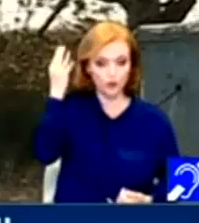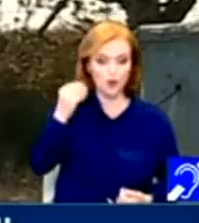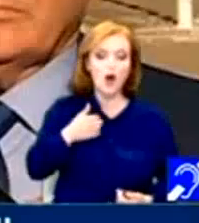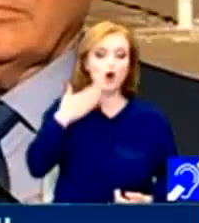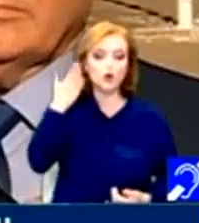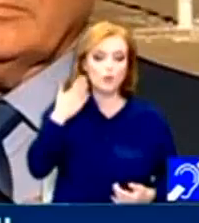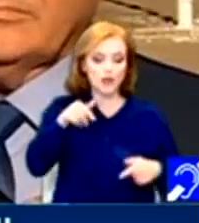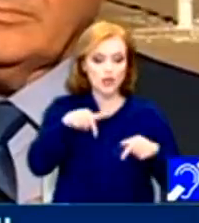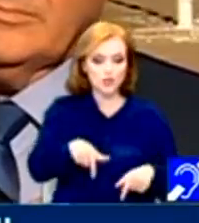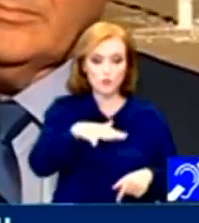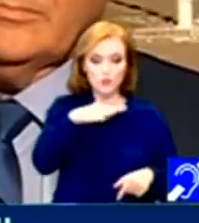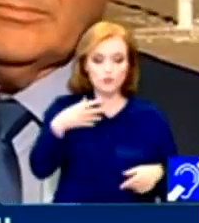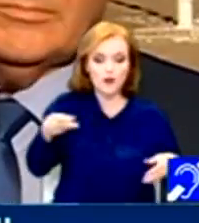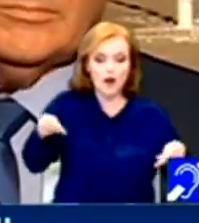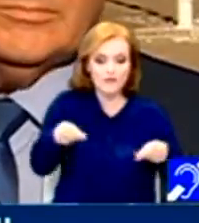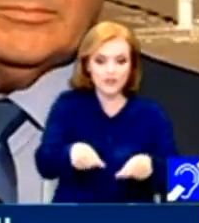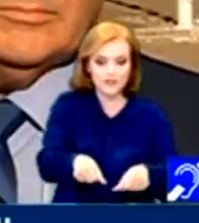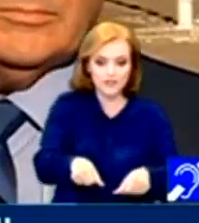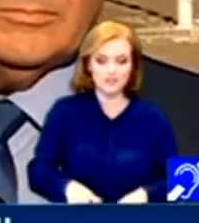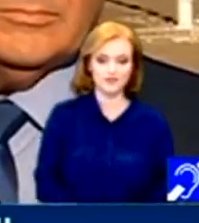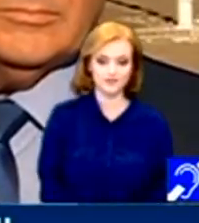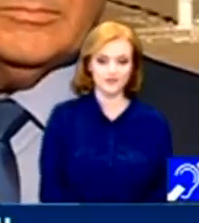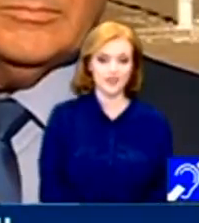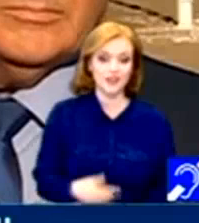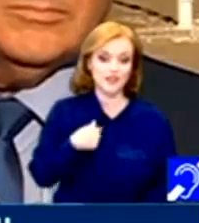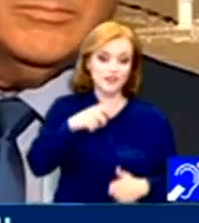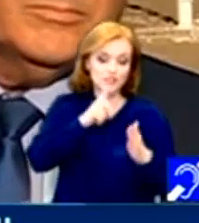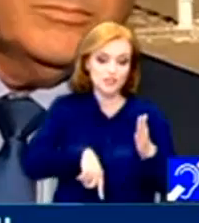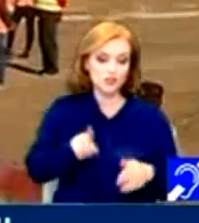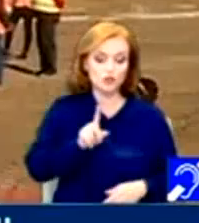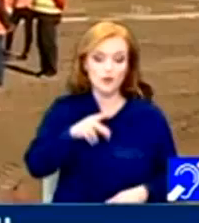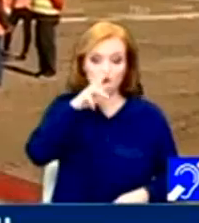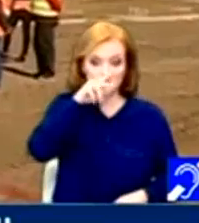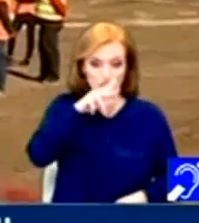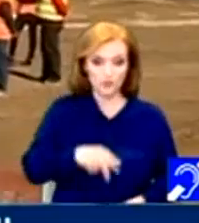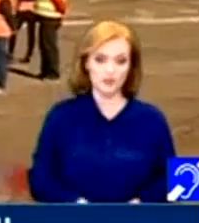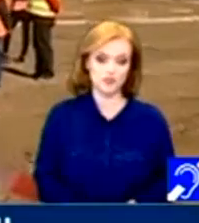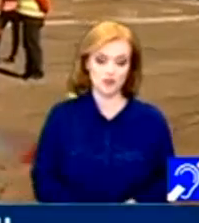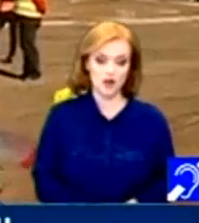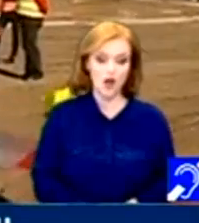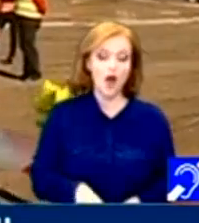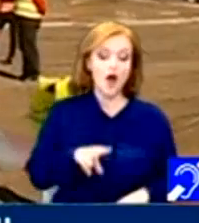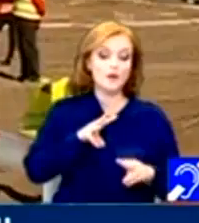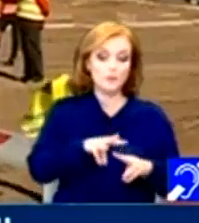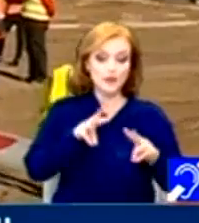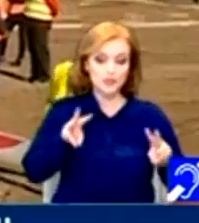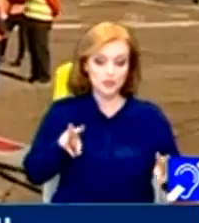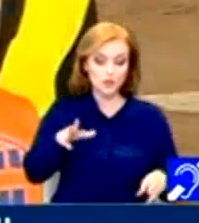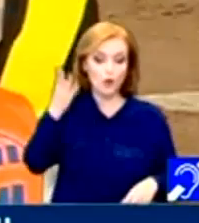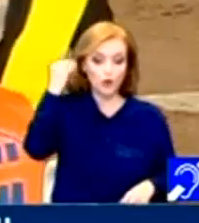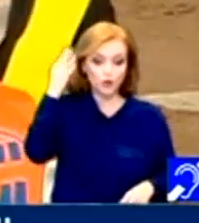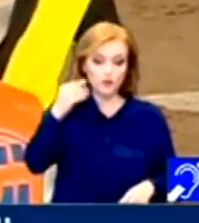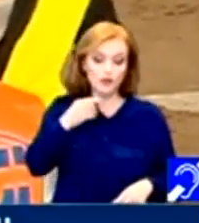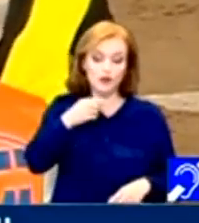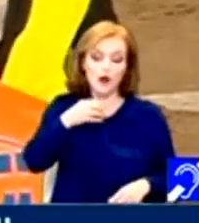mult aici și cred că nu am greșit, am făcut o investiție foarte bună. Nicu Popescu a spus că apreciază sprijinul acordat